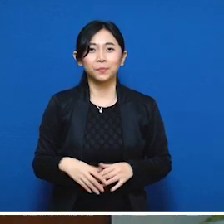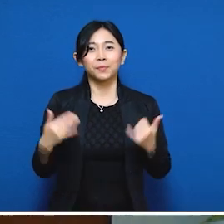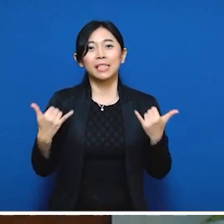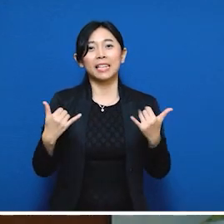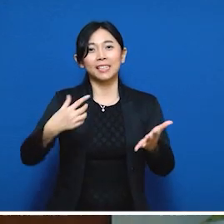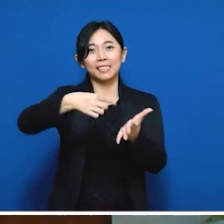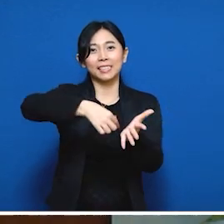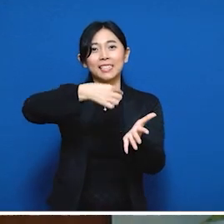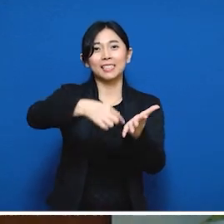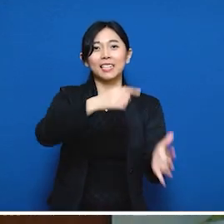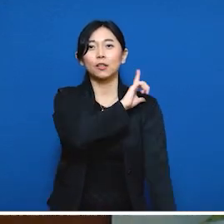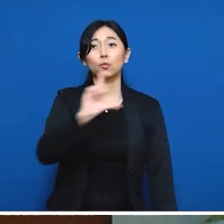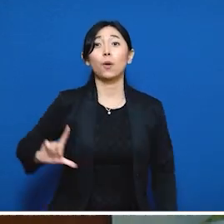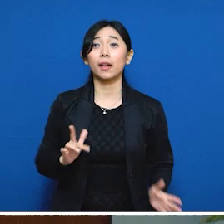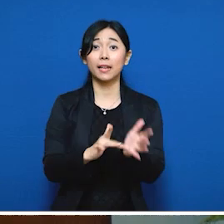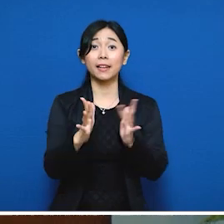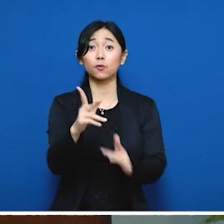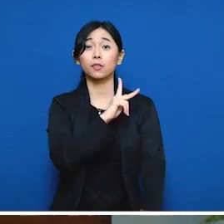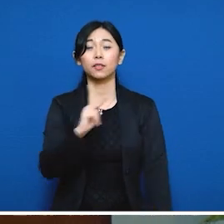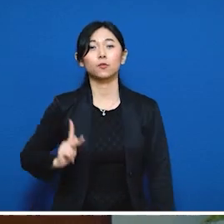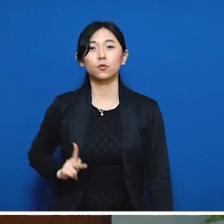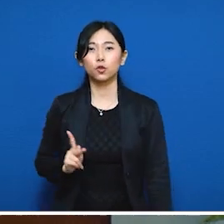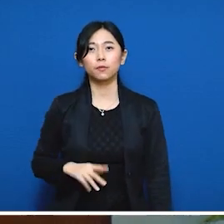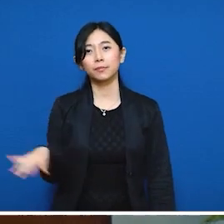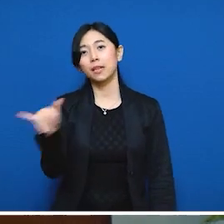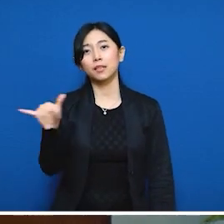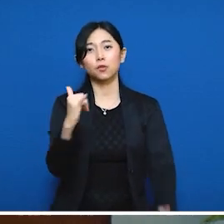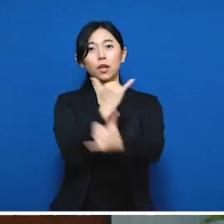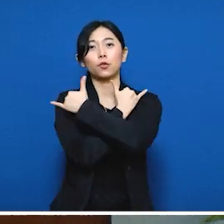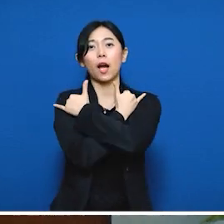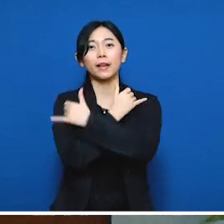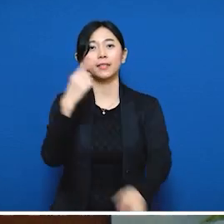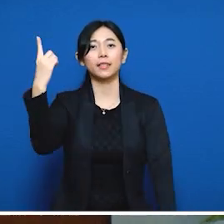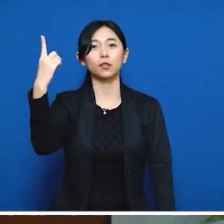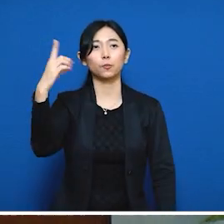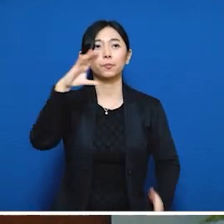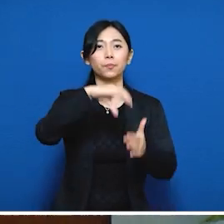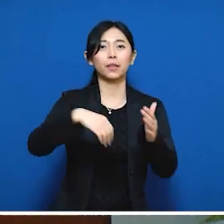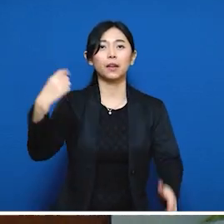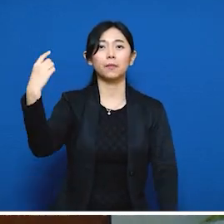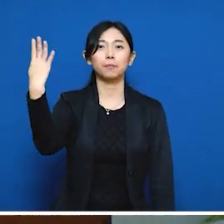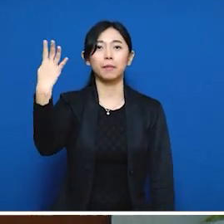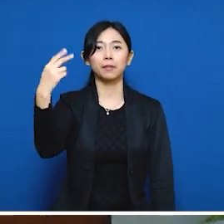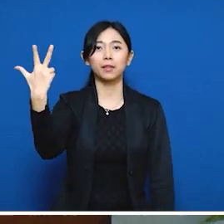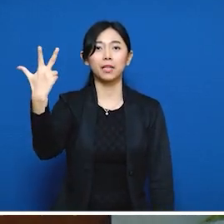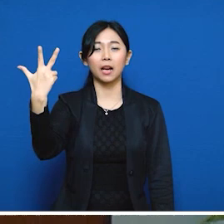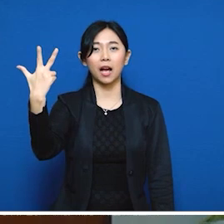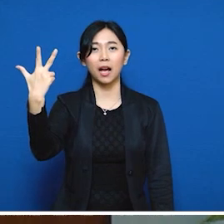Inilah Injil Tuhan Yesus Kristus menurut Yohanes 1 ayat